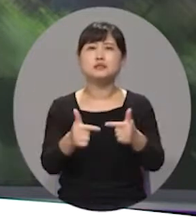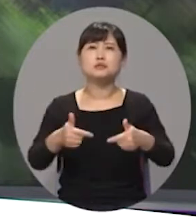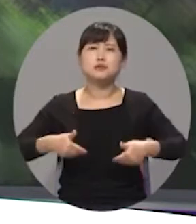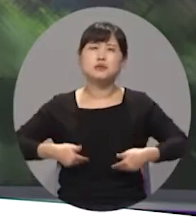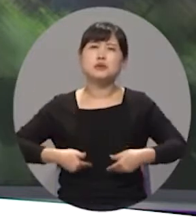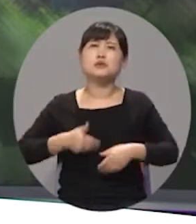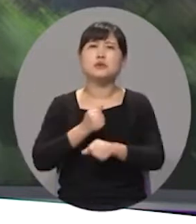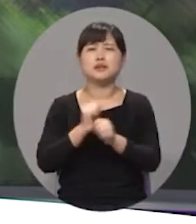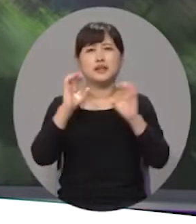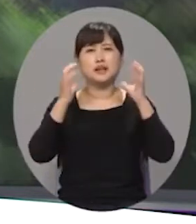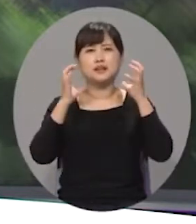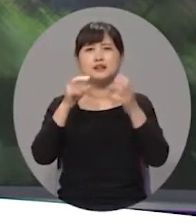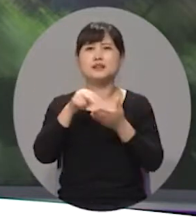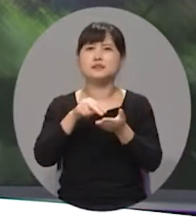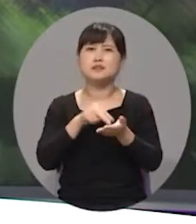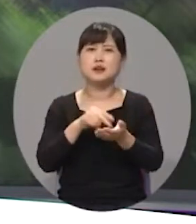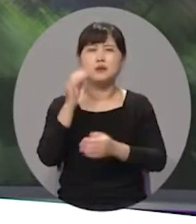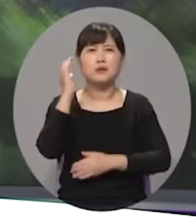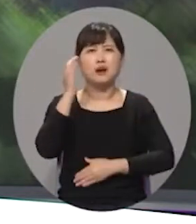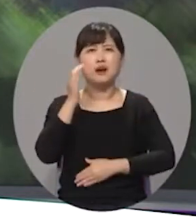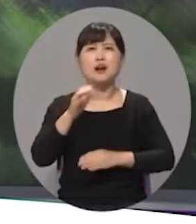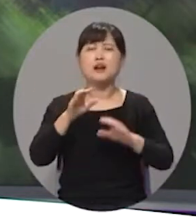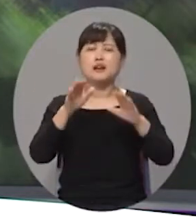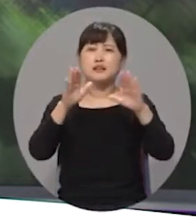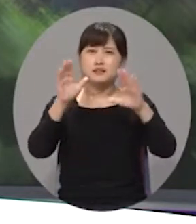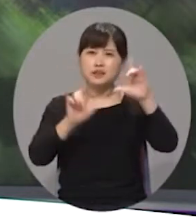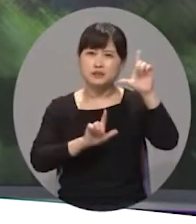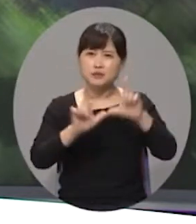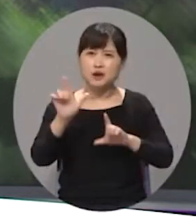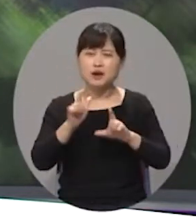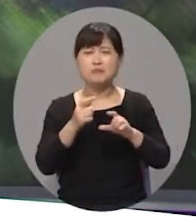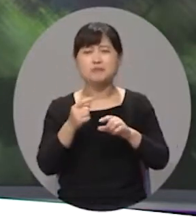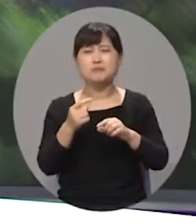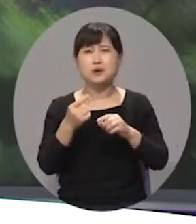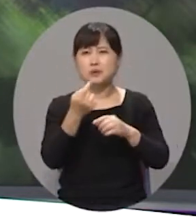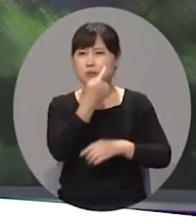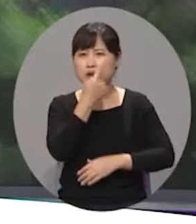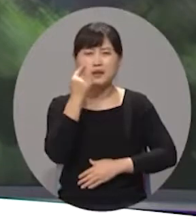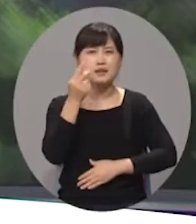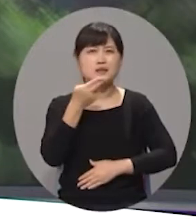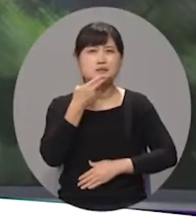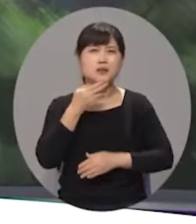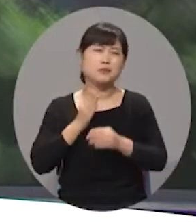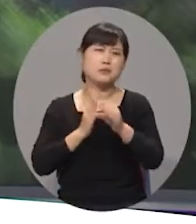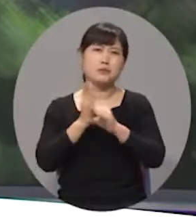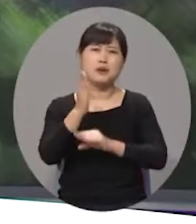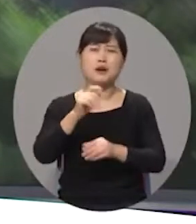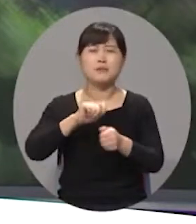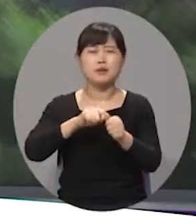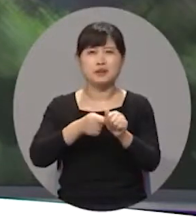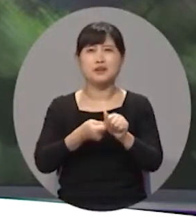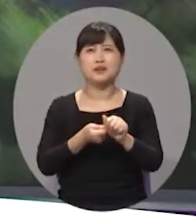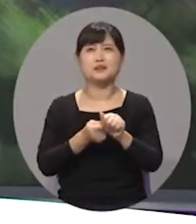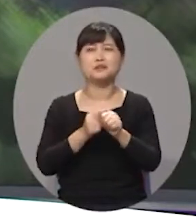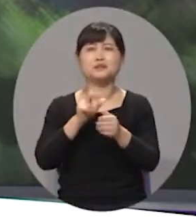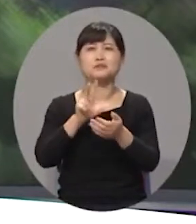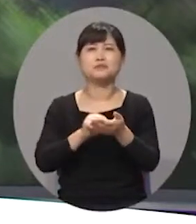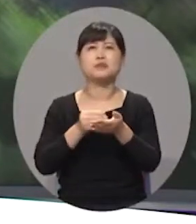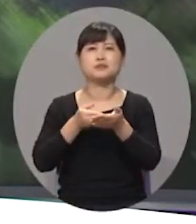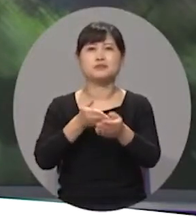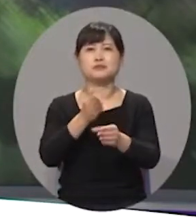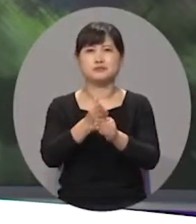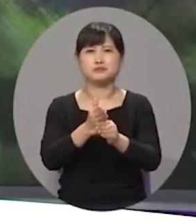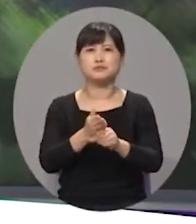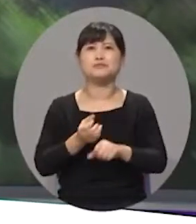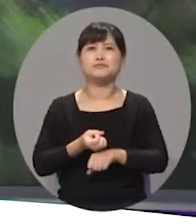아이들은 어떻게 해야 될까요? 현장 상황을 고려하지 않은 과도한 처분이라는 지적도 일고 있습니다. 허윤호 기자가 자세하게 전해드리겠습니다.